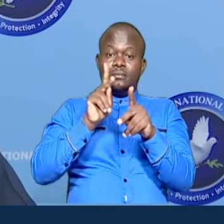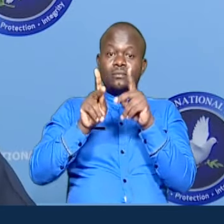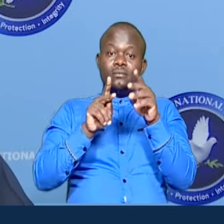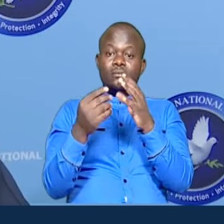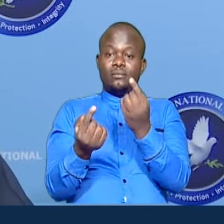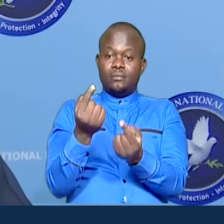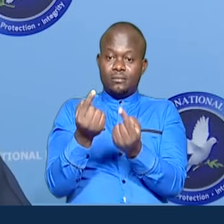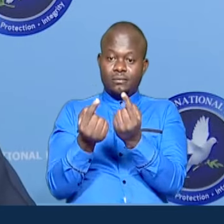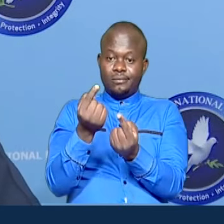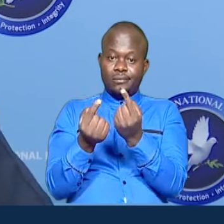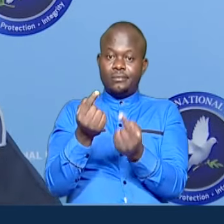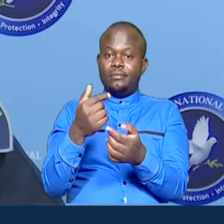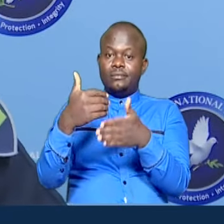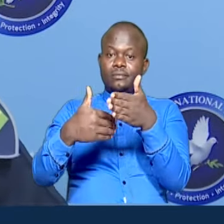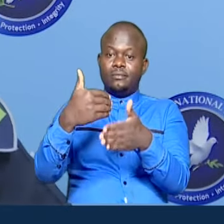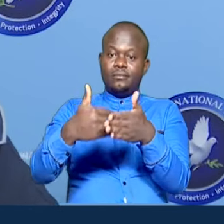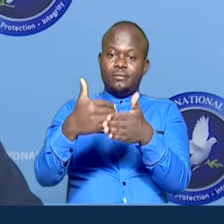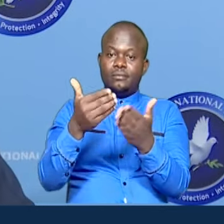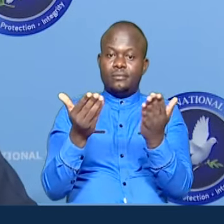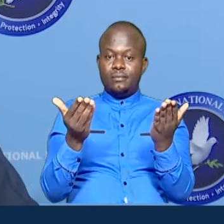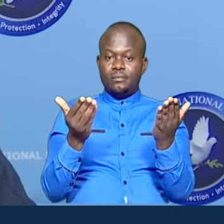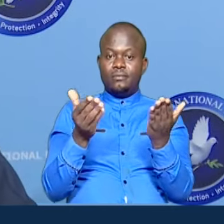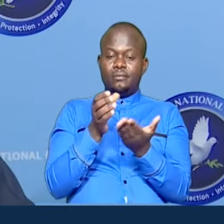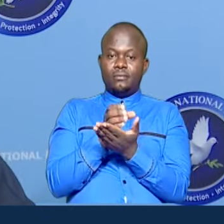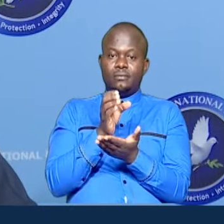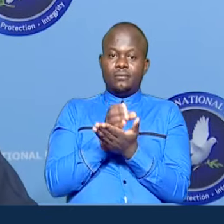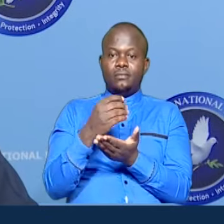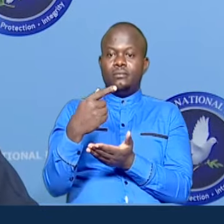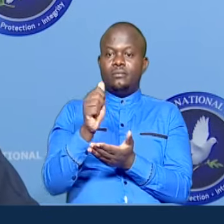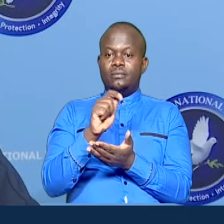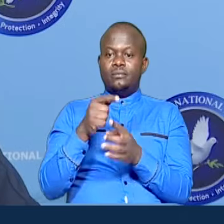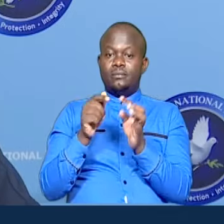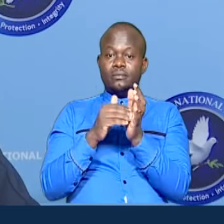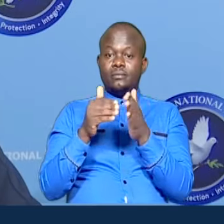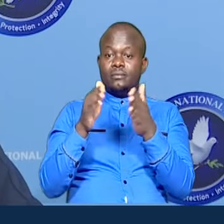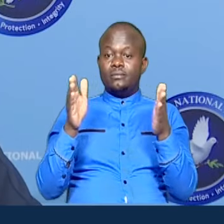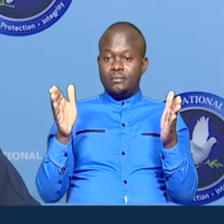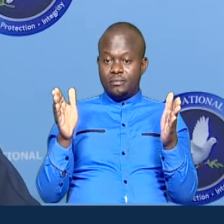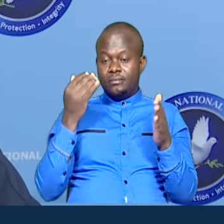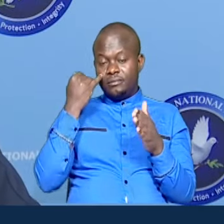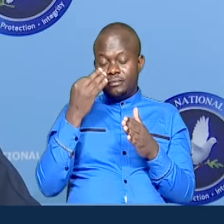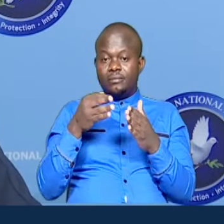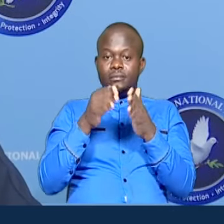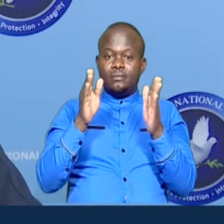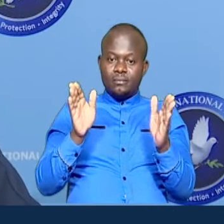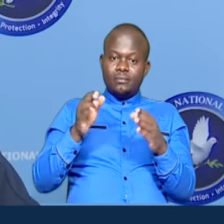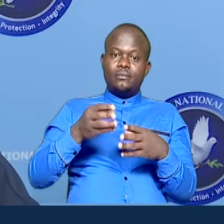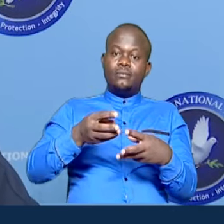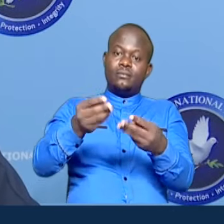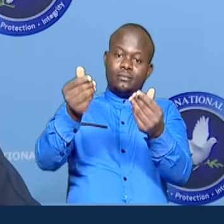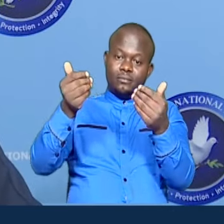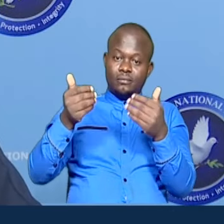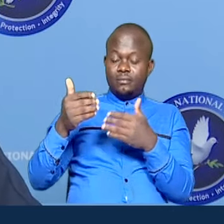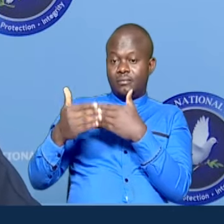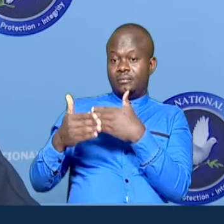bacanye imbabura bakayegereza icupa rya gaz kandi rifunguye. Nimba gaz ifunguye isohoka ku ruhande